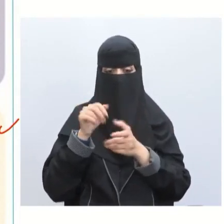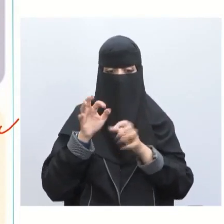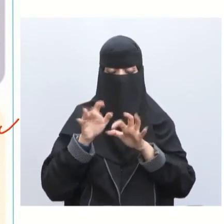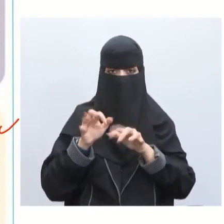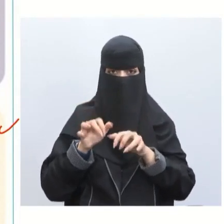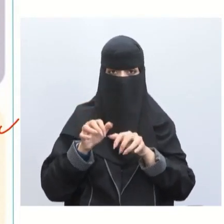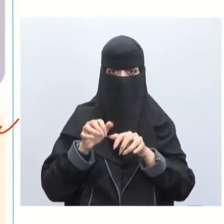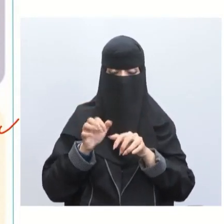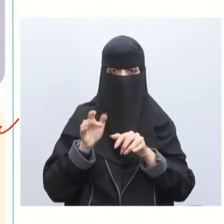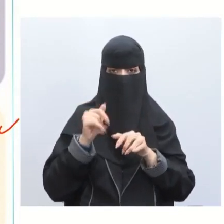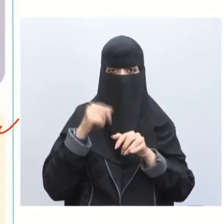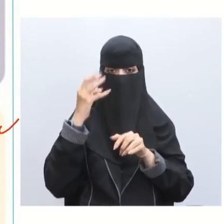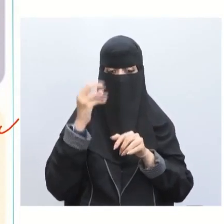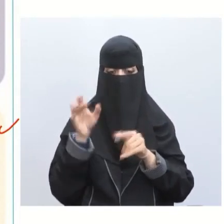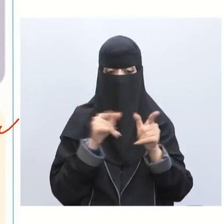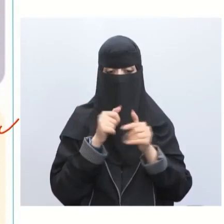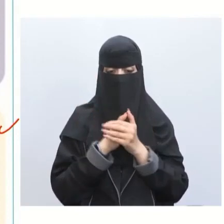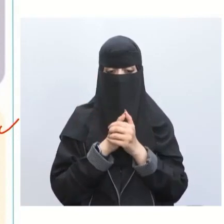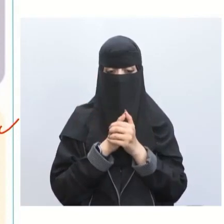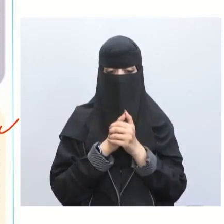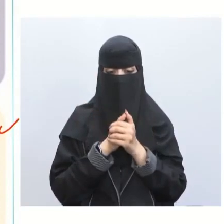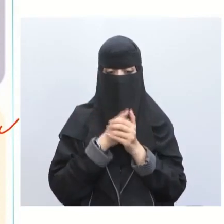التي تتيحها التقنيه